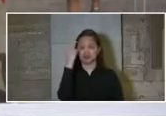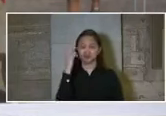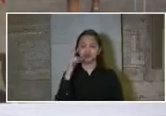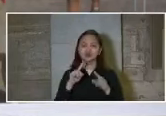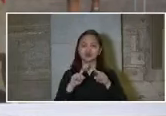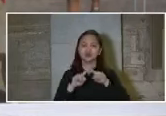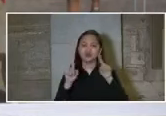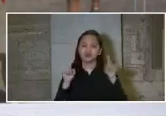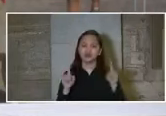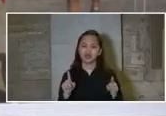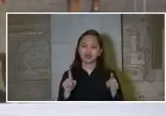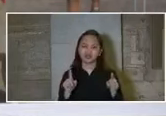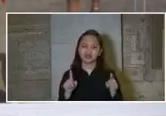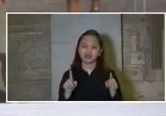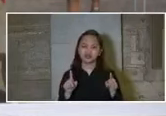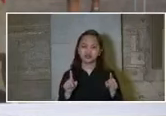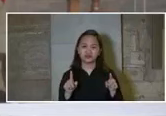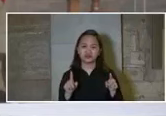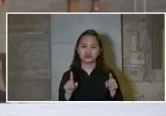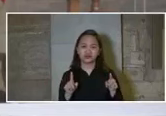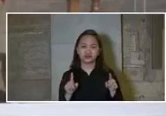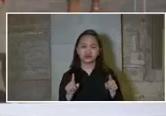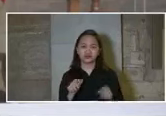Pero sa kabilang banda,